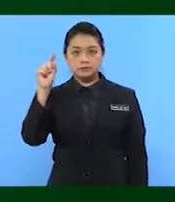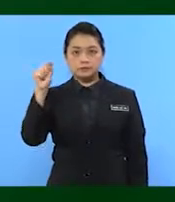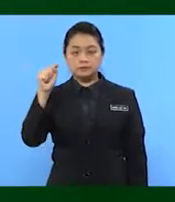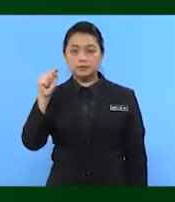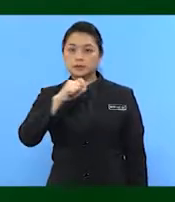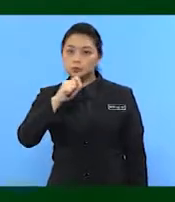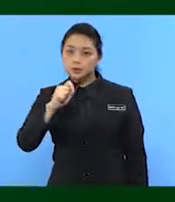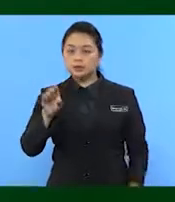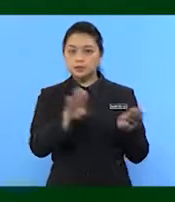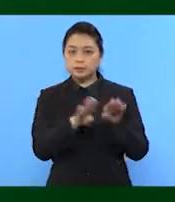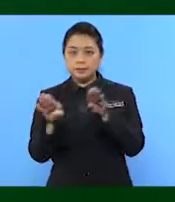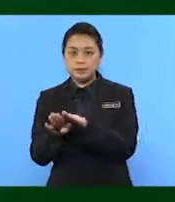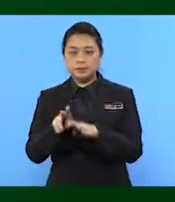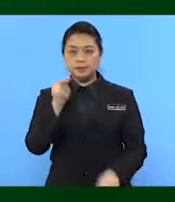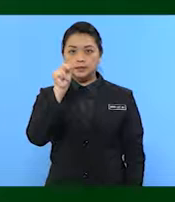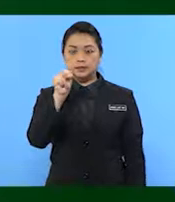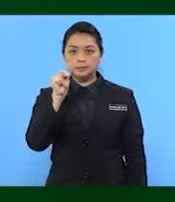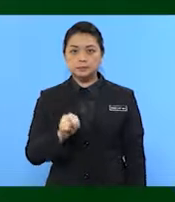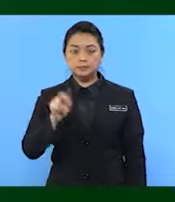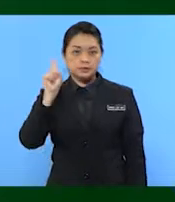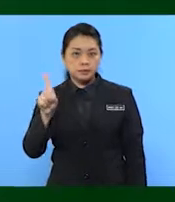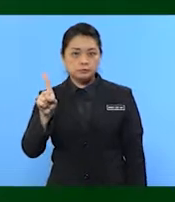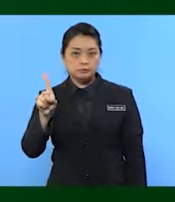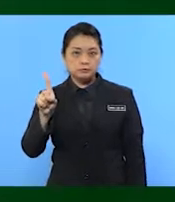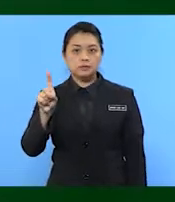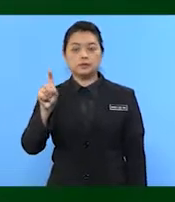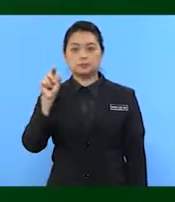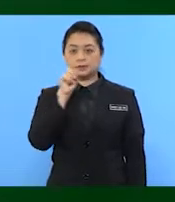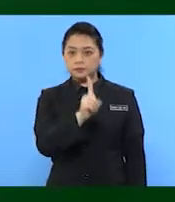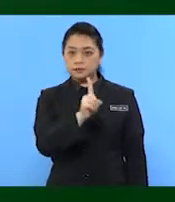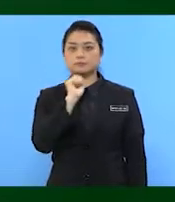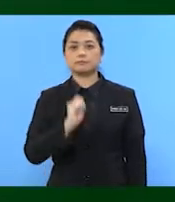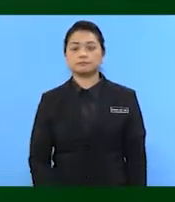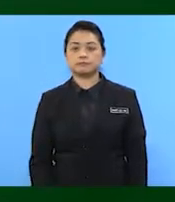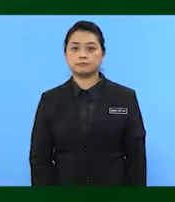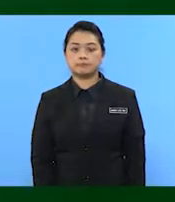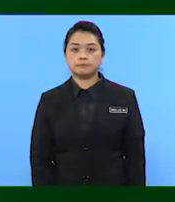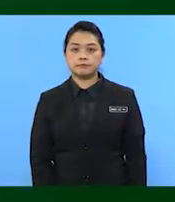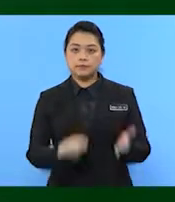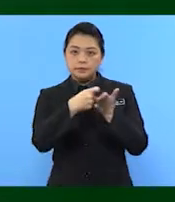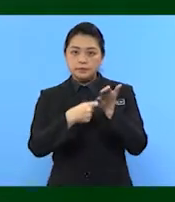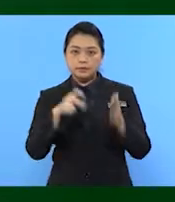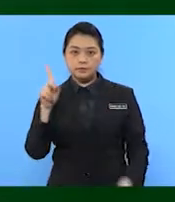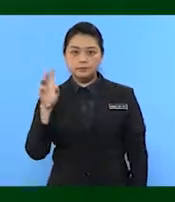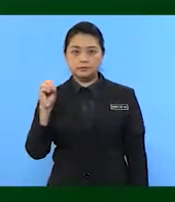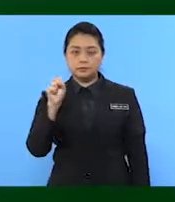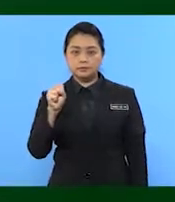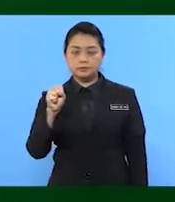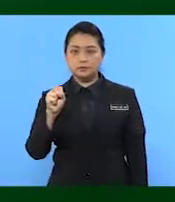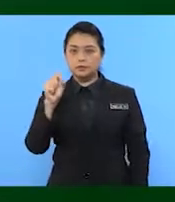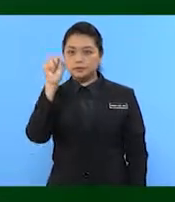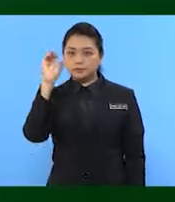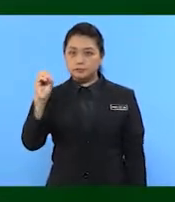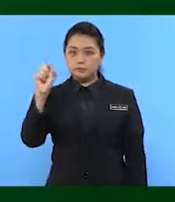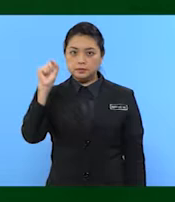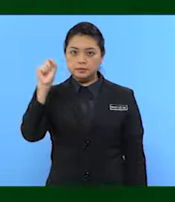ditulis sebagai nisbah 1 unit kepada 1 unit. Nilai kosinus bagi sudut sifar